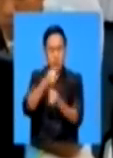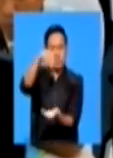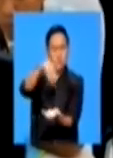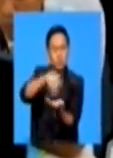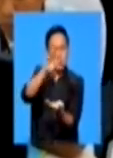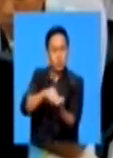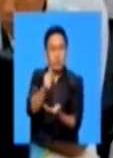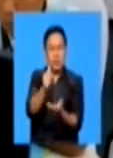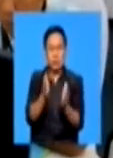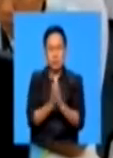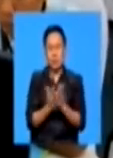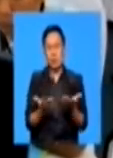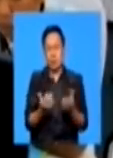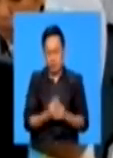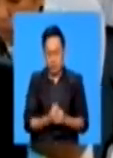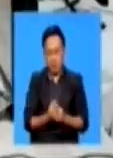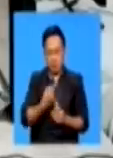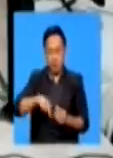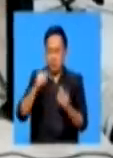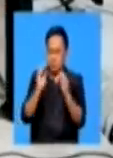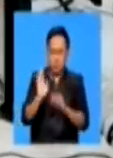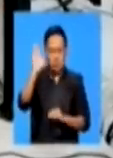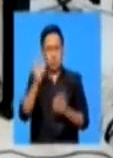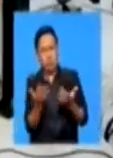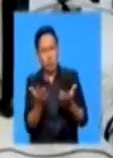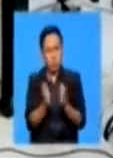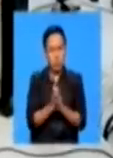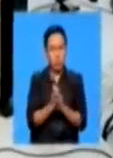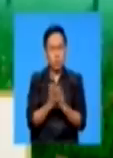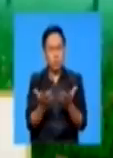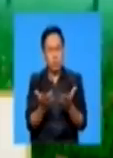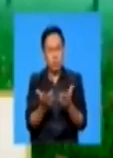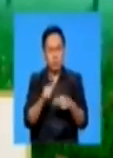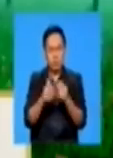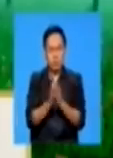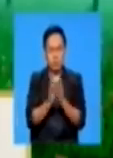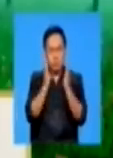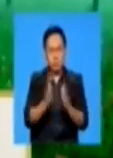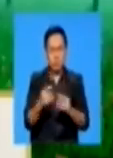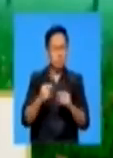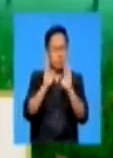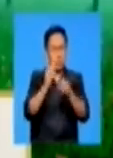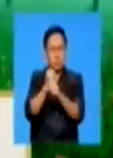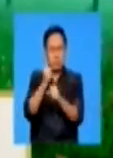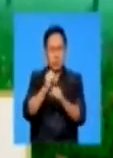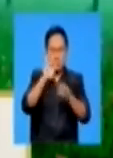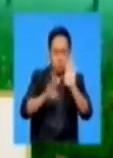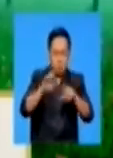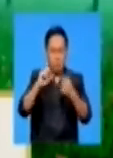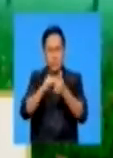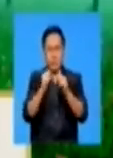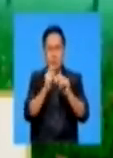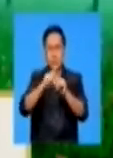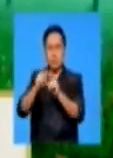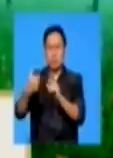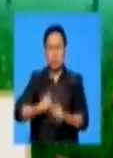ริษัทก็มีประสิทธิภาพบางบริษัทก็ซื่อตรงซื่อสัตย์บางบริษัทก็ไม่ค่อยซื่อสัตย์นะมันทำให้เกิดปัญหาในเรื่องของแรงงานในอนา